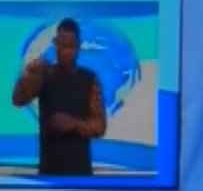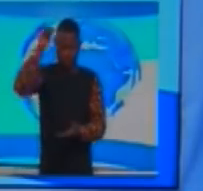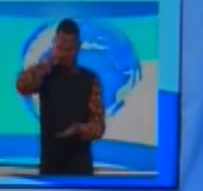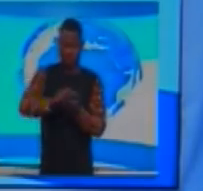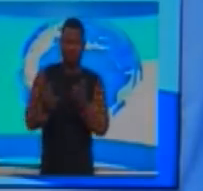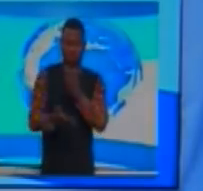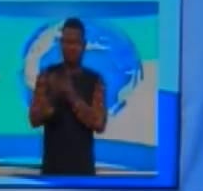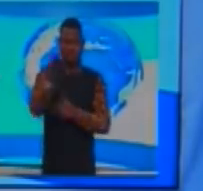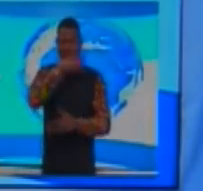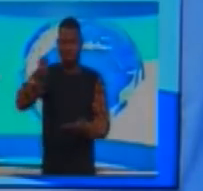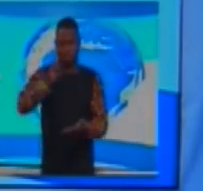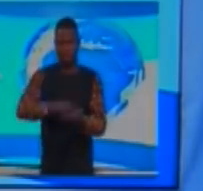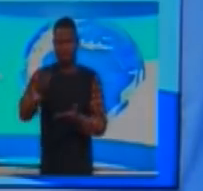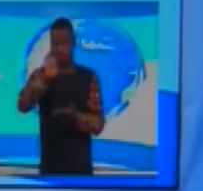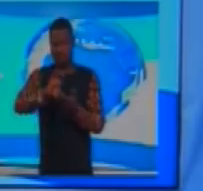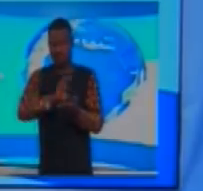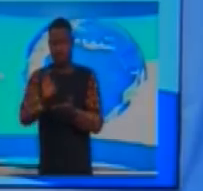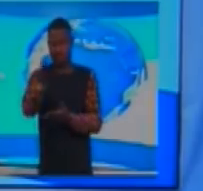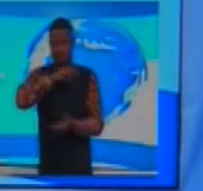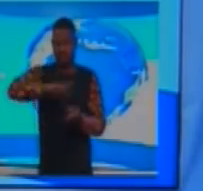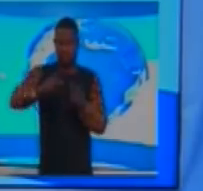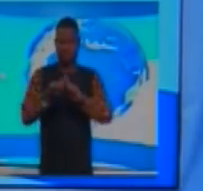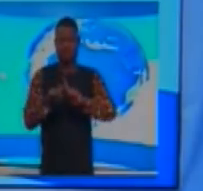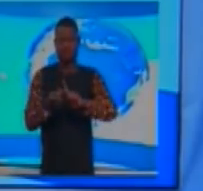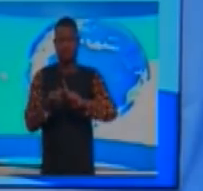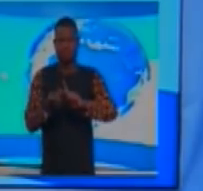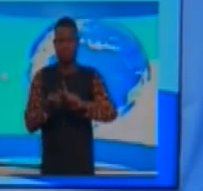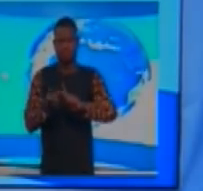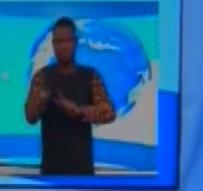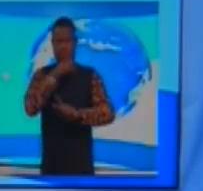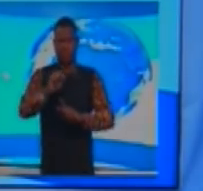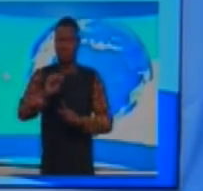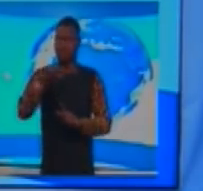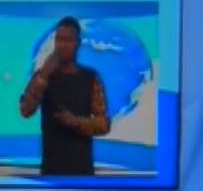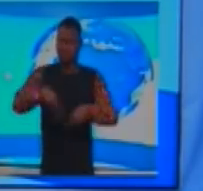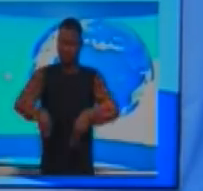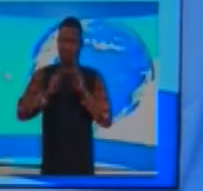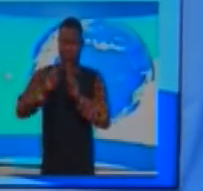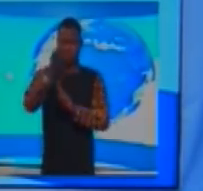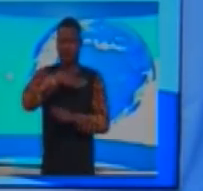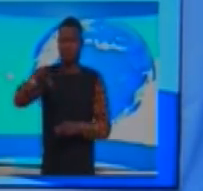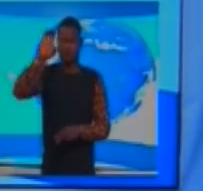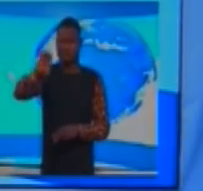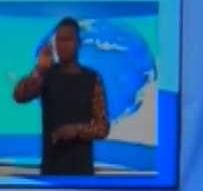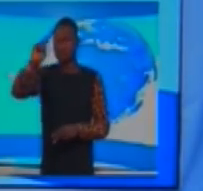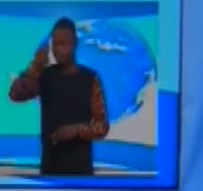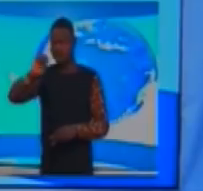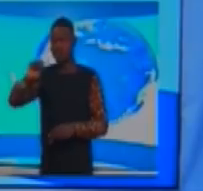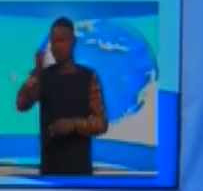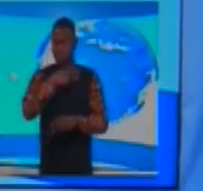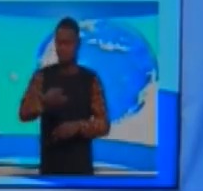matin à Ouagadougou une convention de partenariat. Une convention qui permet au CSC de bénéficier